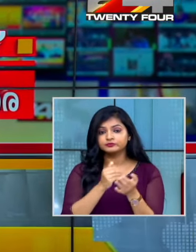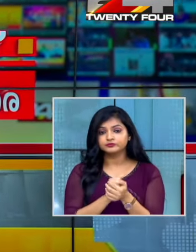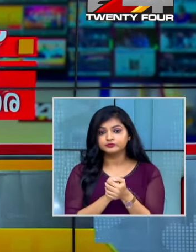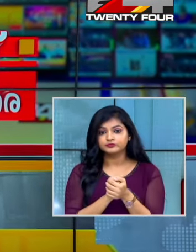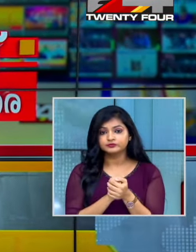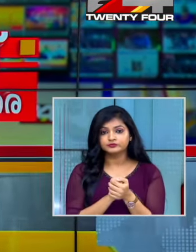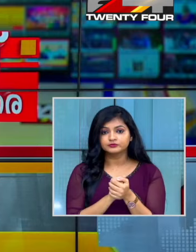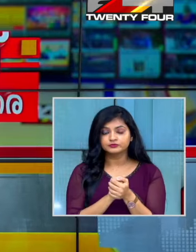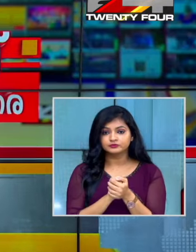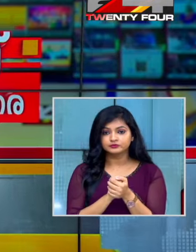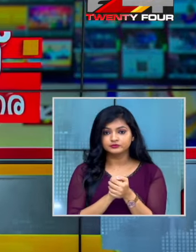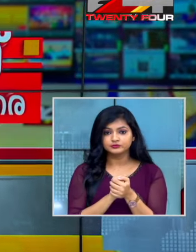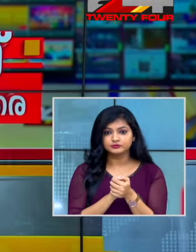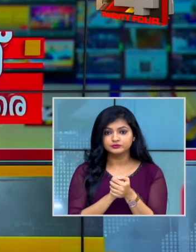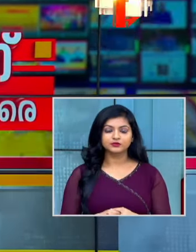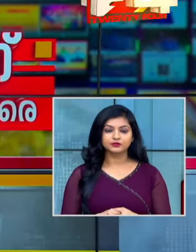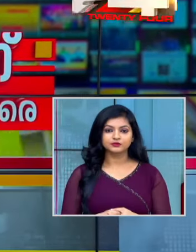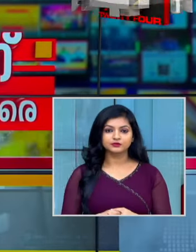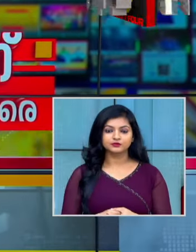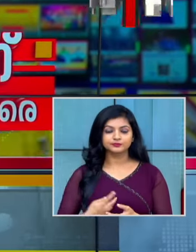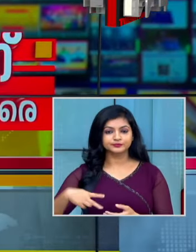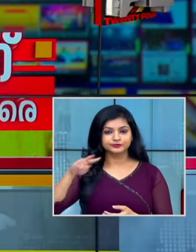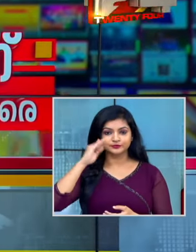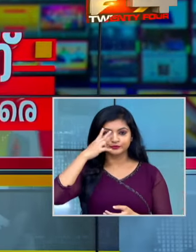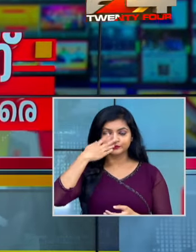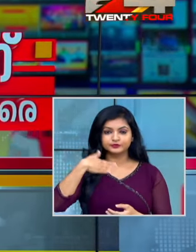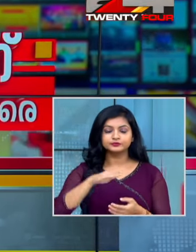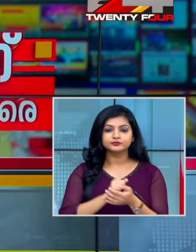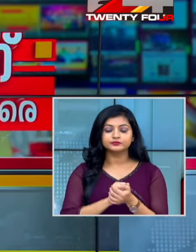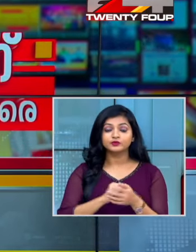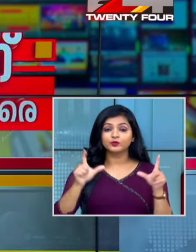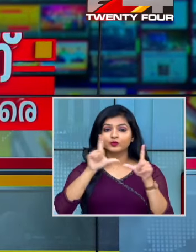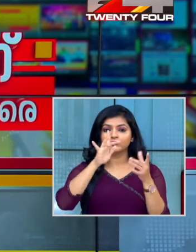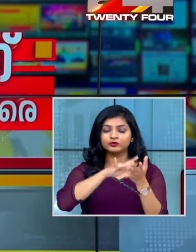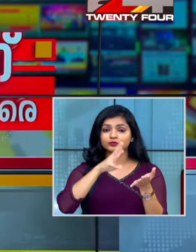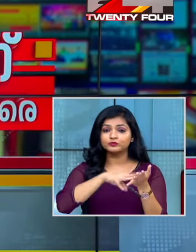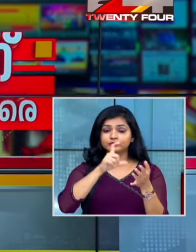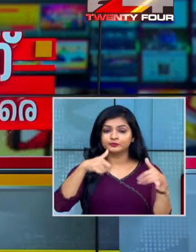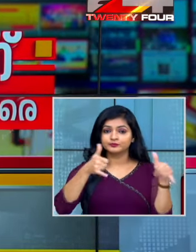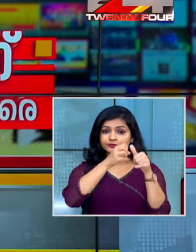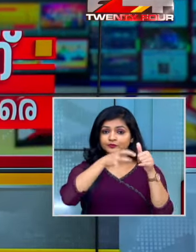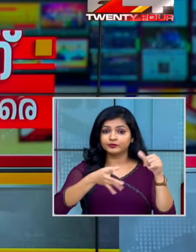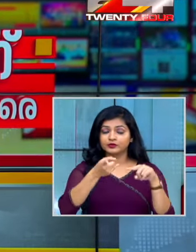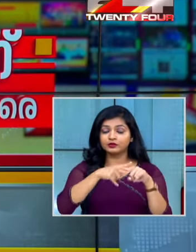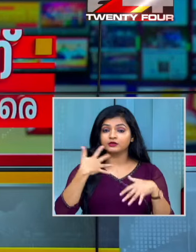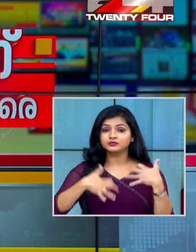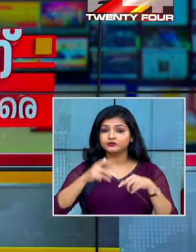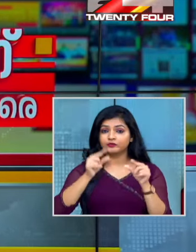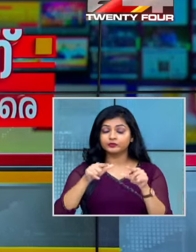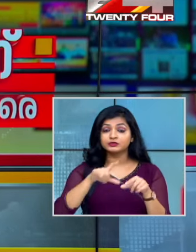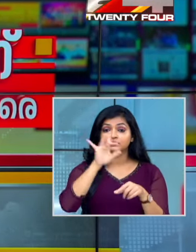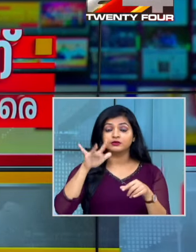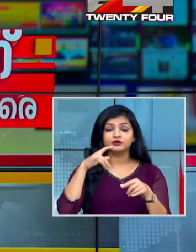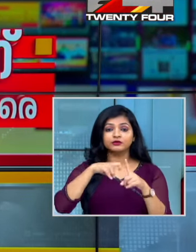യാഥാർത്ഥ്യം. സുരസ് സജിയാണ് പാലക്കാട് നിന്ന് വിവരങ്ങൾ നൽകിയത്. വെൽക്കം ബാക്ക്. ഇന്ന് ഇതുവരെ തുടരുന്നു. മുണ്ടക്കൈ, ചൂരൽമല, ഉരുൾപൊട്ടൽ ദുരന്ത ബാധിതരെ കേന്ദ്ര